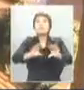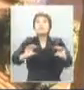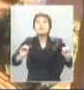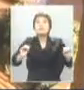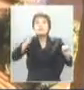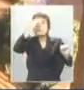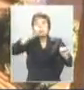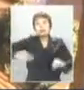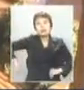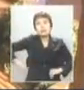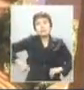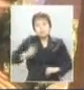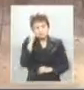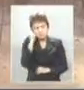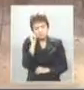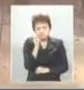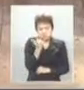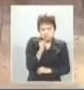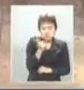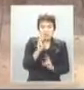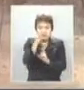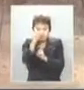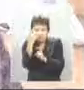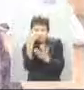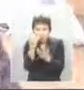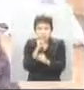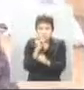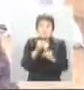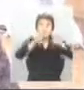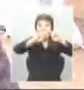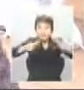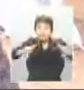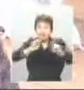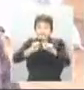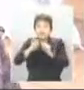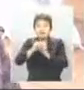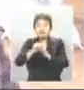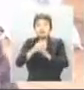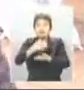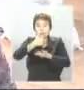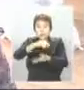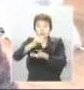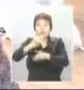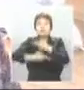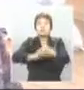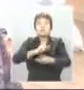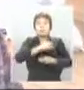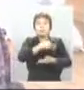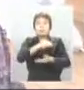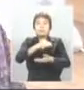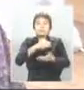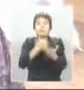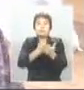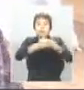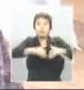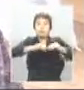กรมพูชายงไม่มนใจในความปลดภัยส่งผลให้รานค้าส่งในตลาดช่สงามนมยอดขายลดลงก